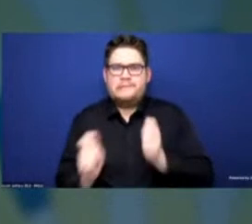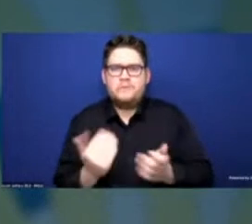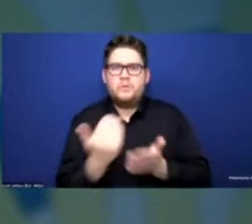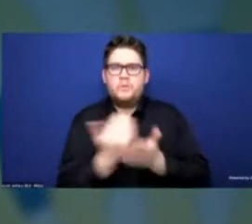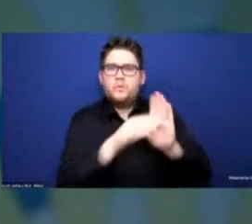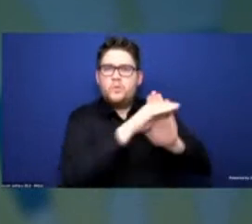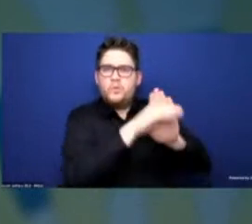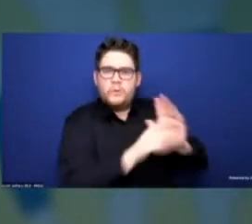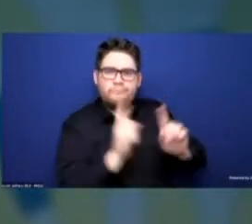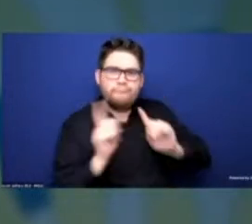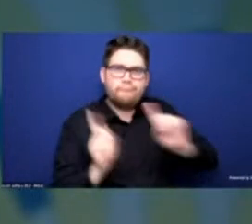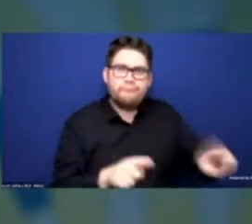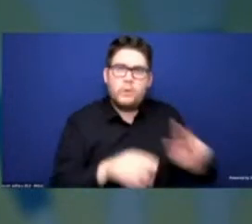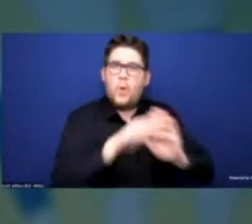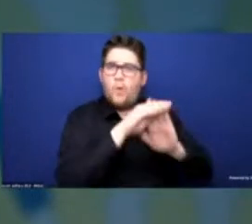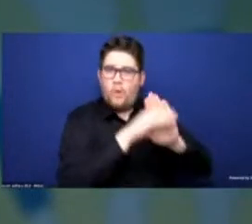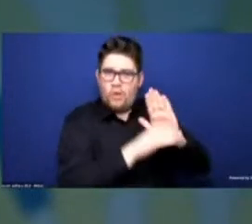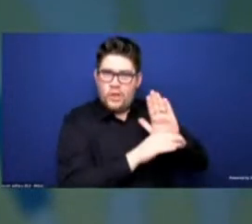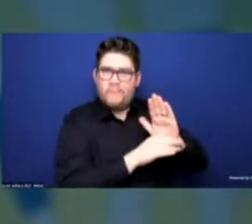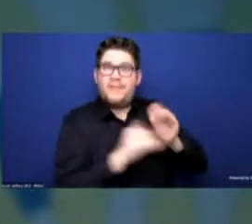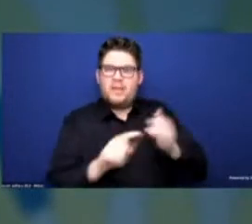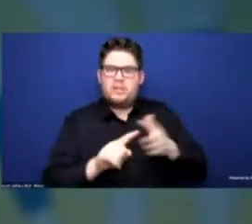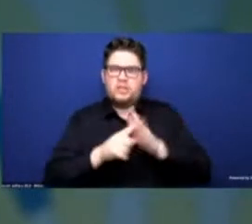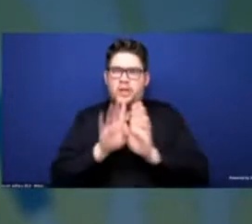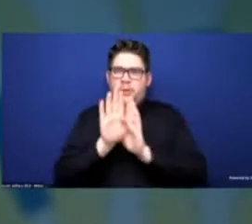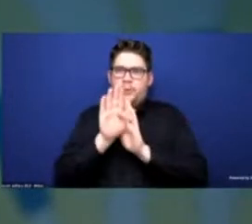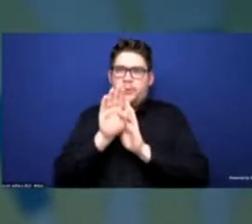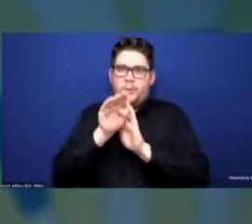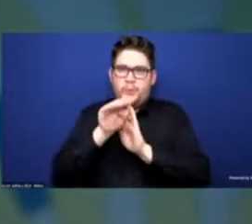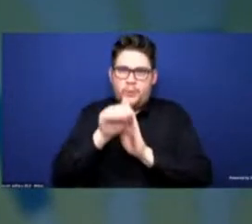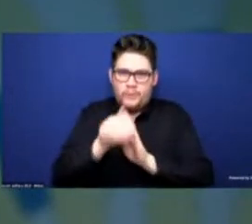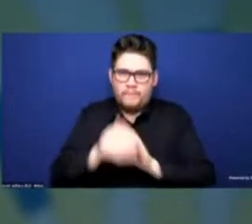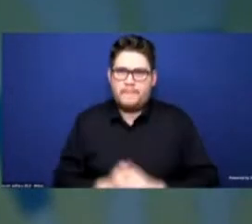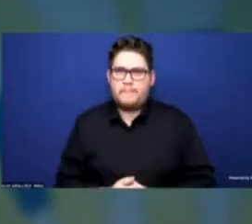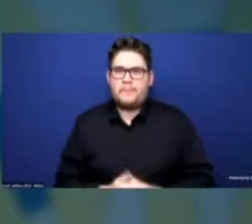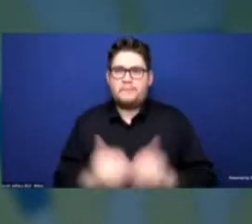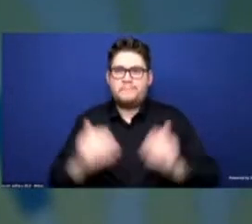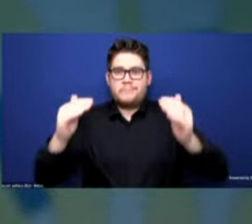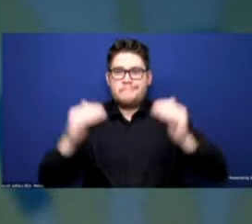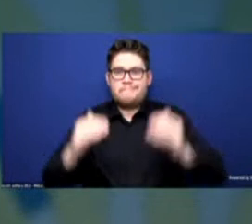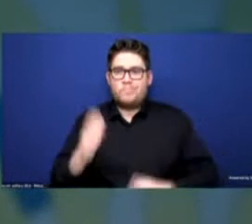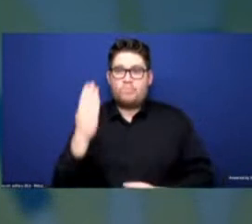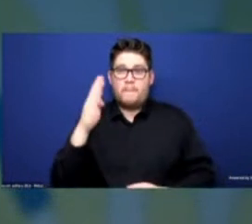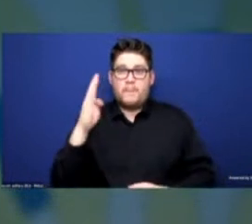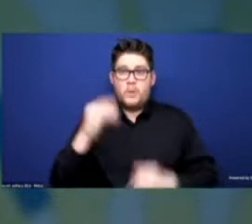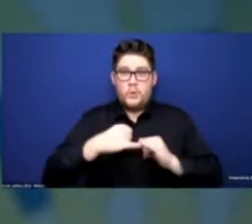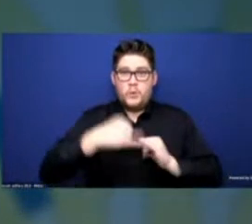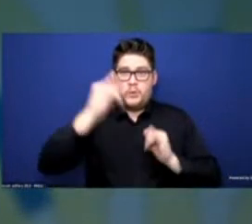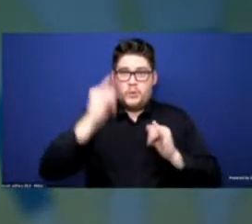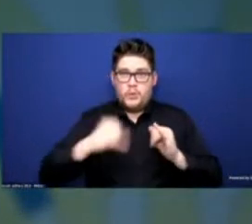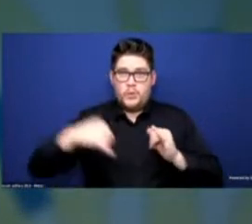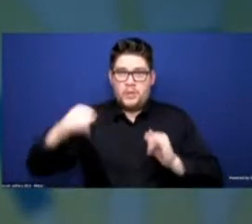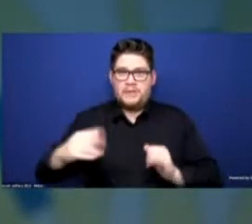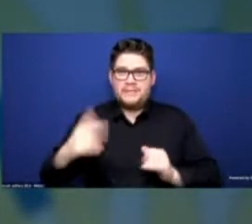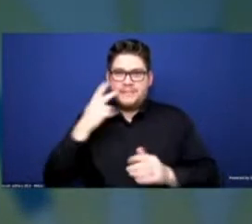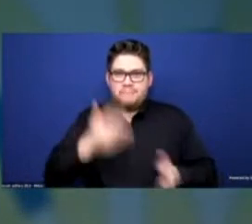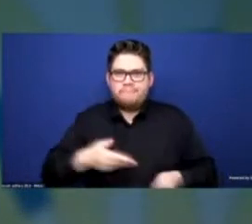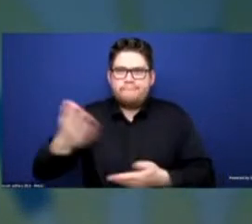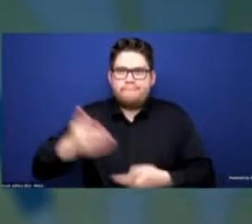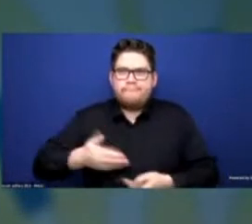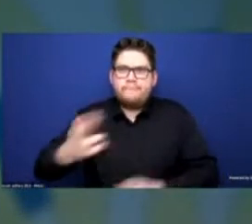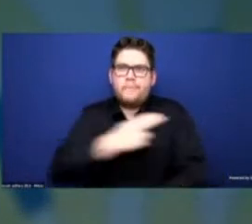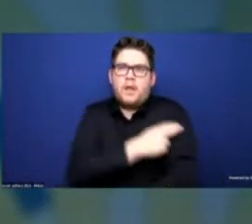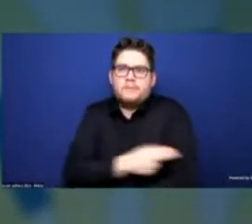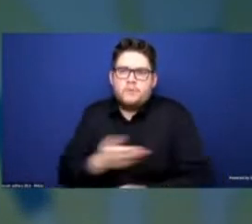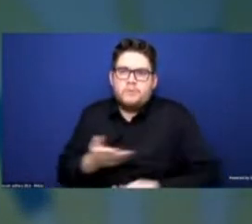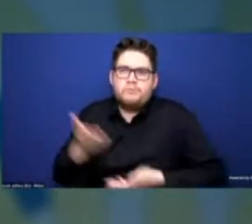increase in hospitalizations 所以 that 这 we've 个里 seen 边 in the 也看 past 到 2 了，随着 weeks. 新增的数字 On a 上升了以 positive 后， note, 接下来 we've seen 跟 a 上来的就 dramatic 是住 decrease 院 in 的 the 数 rates